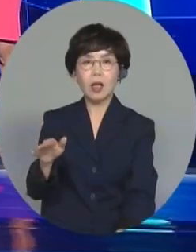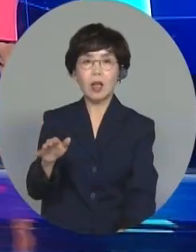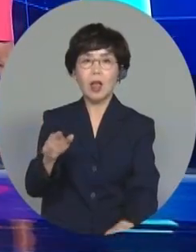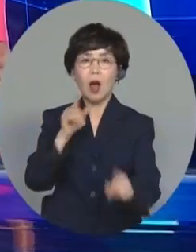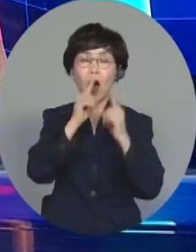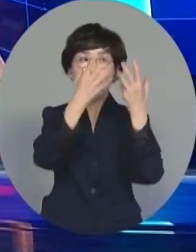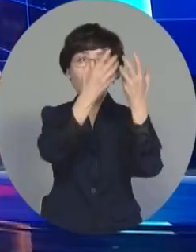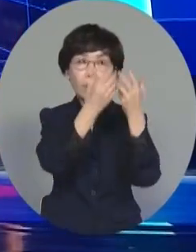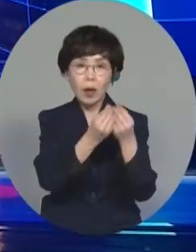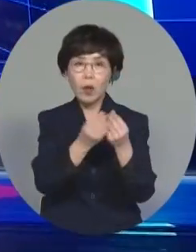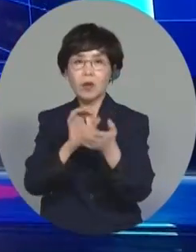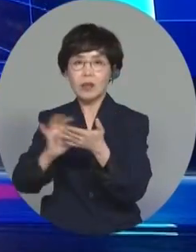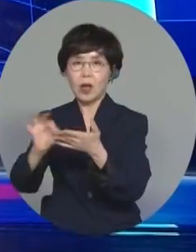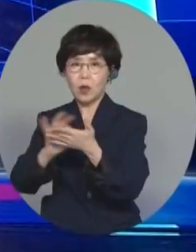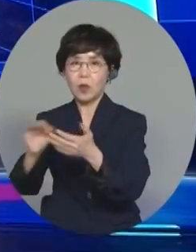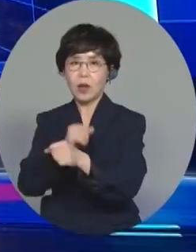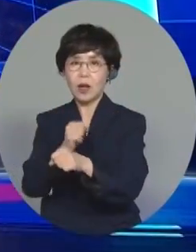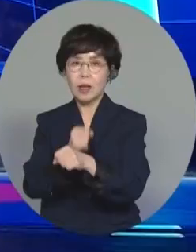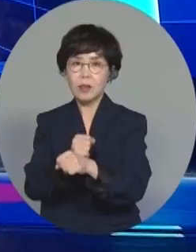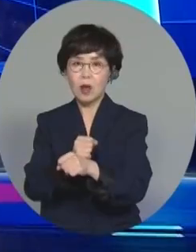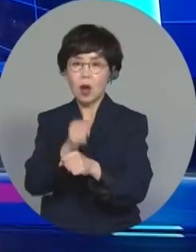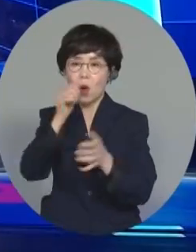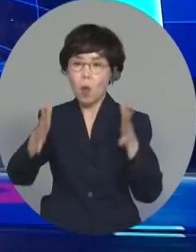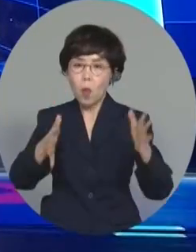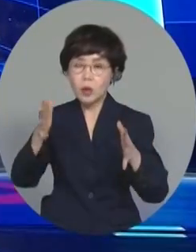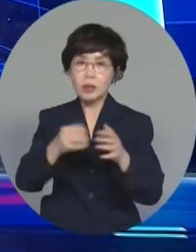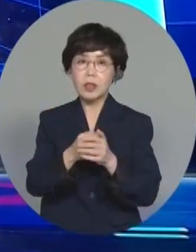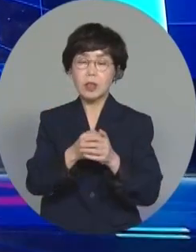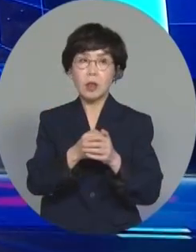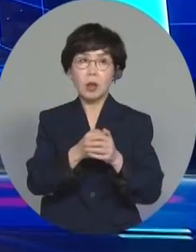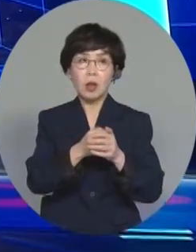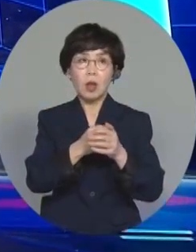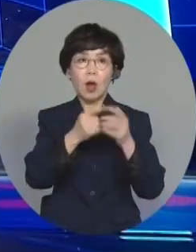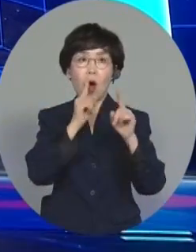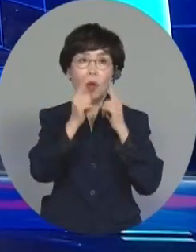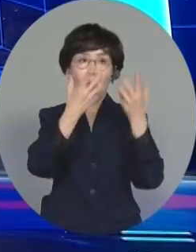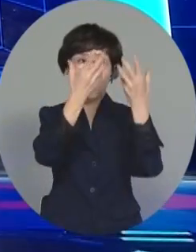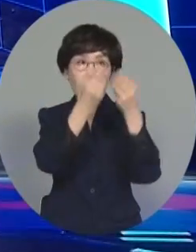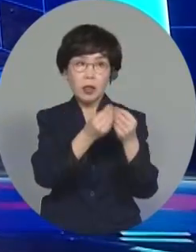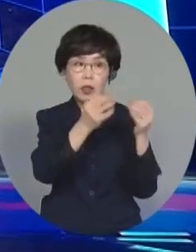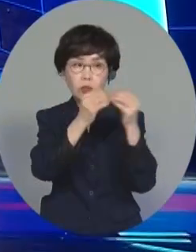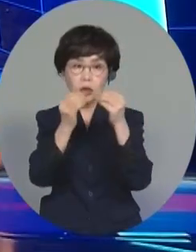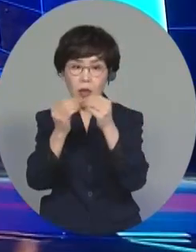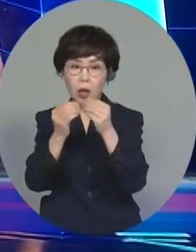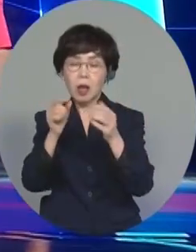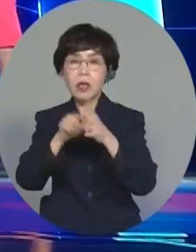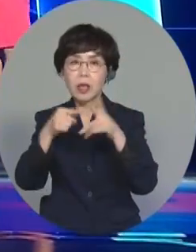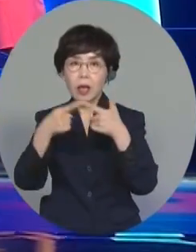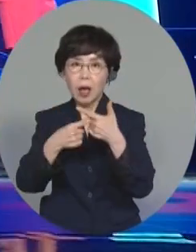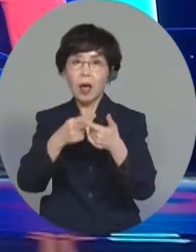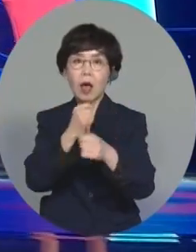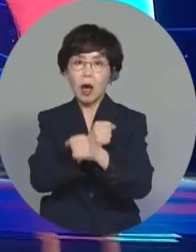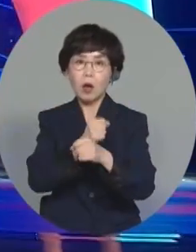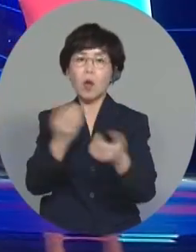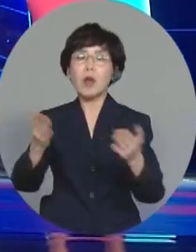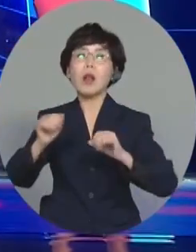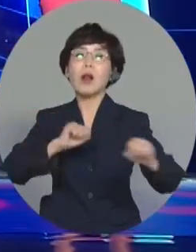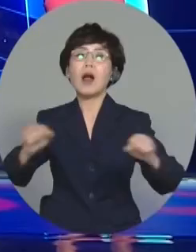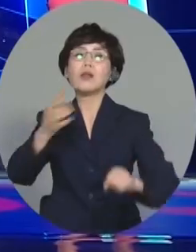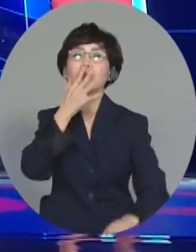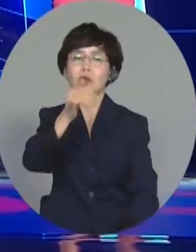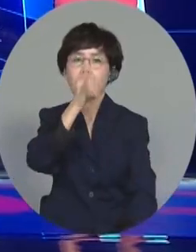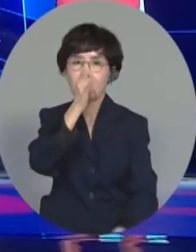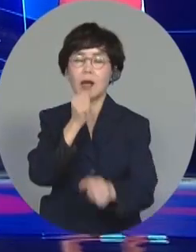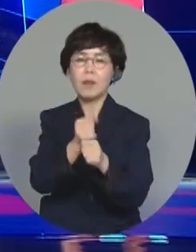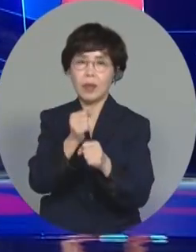언어 모형을 사용을 해서 로봇이 문자 지시를 이해하고 다양한 작업을 완수하도록 할 수도 있는 것입니다. 물리적으로 완수할 수